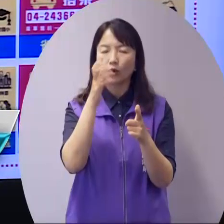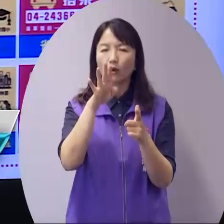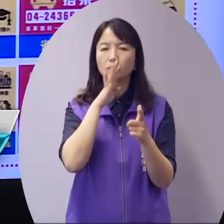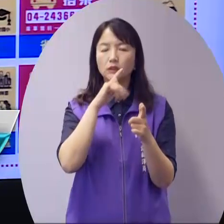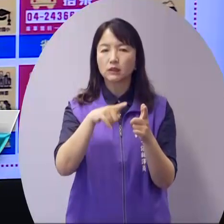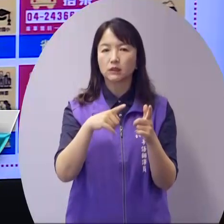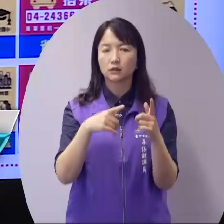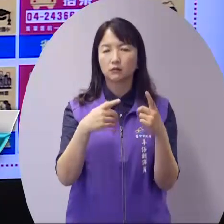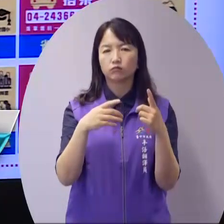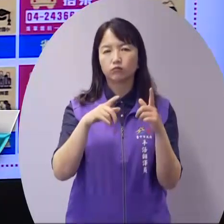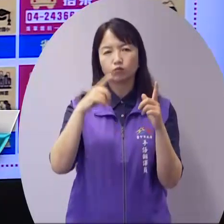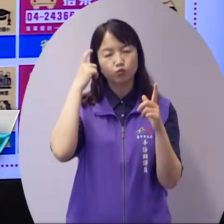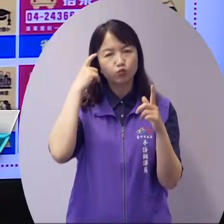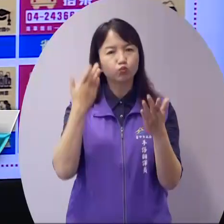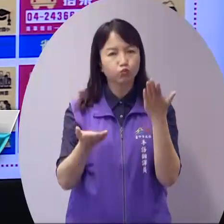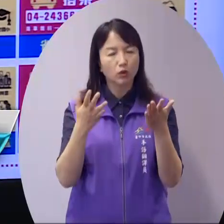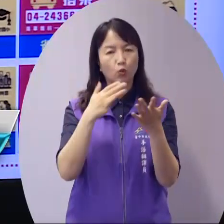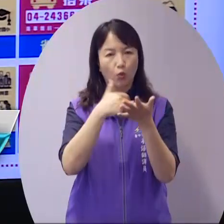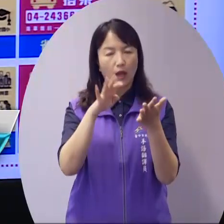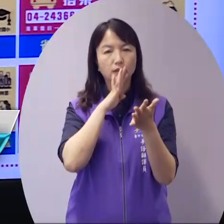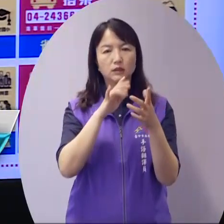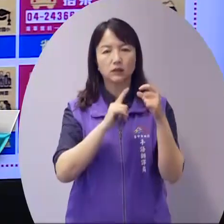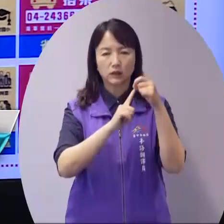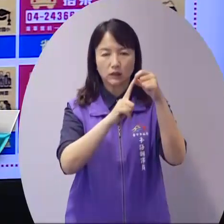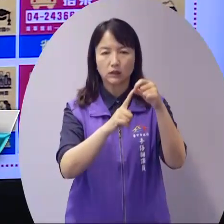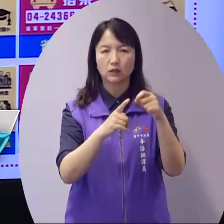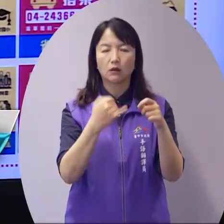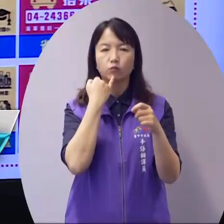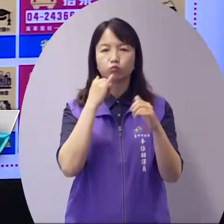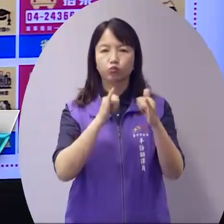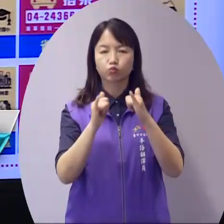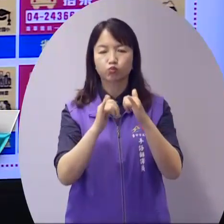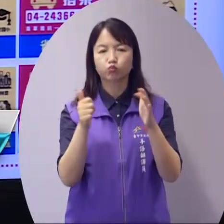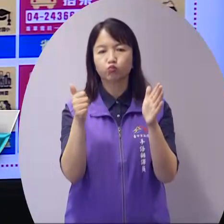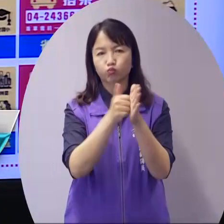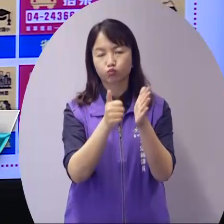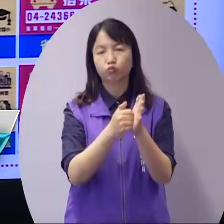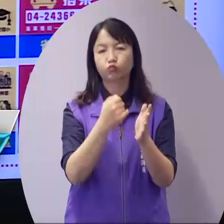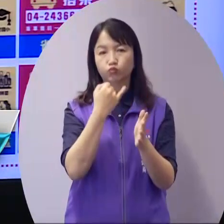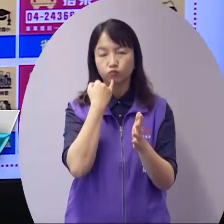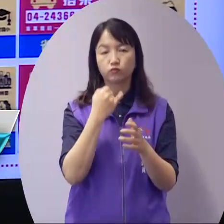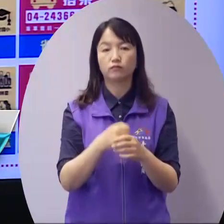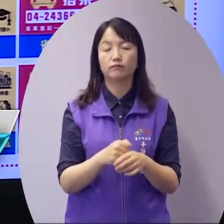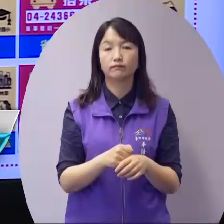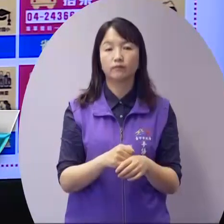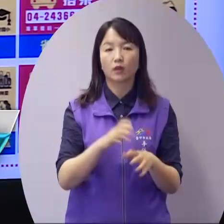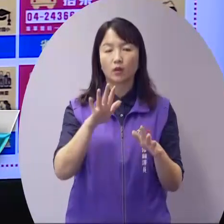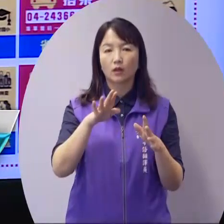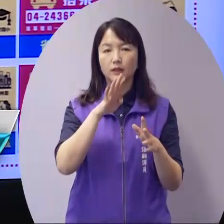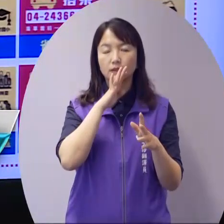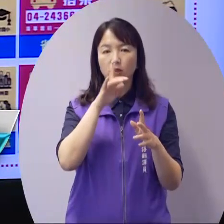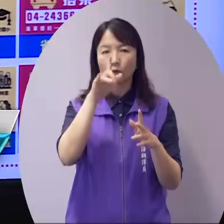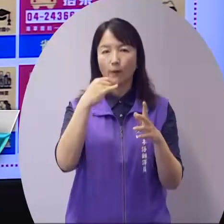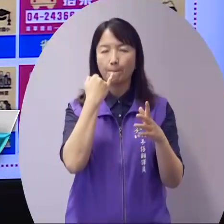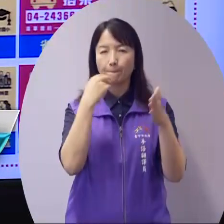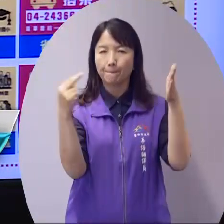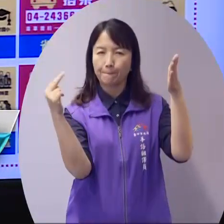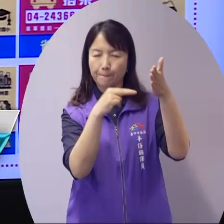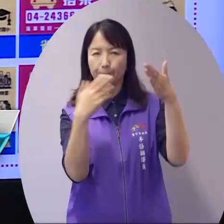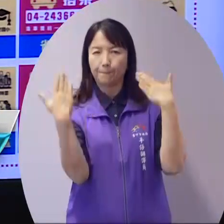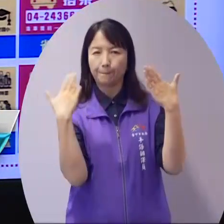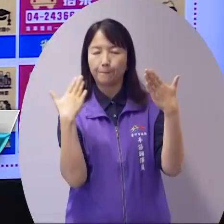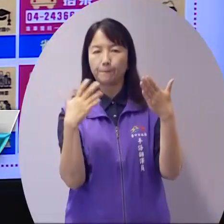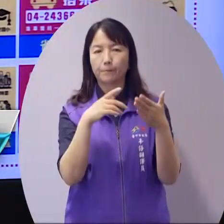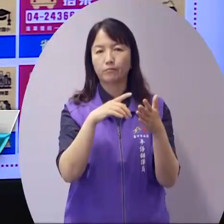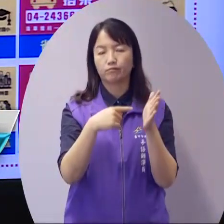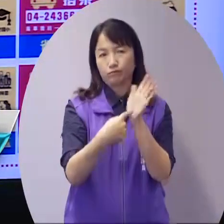广义来说，它还是一个我们大众运输路网里面的一个服务方式。那我们希望它有一些共同的识别，那针对这